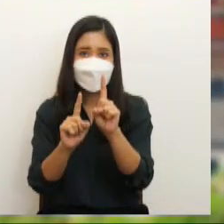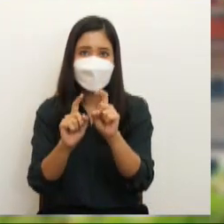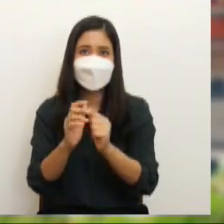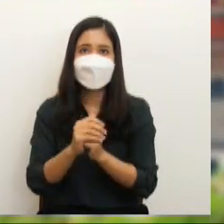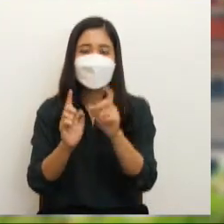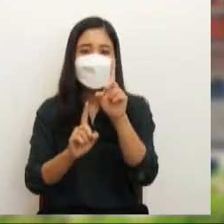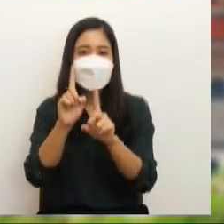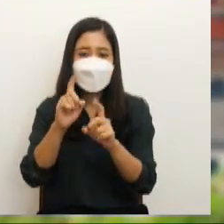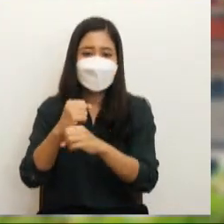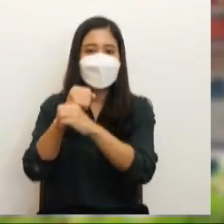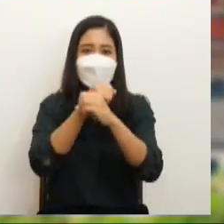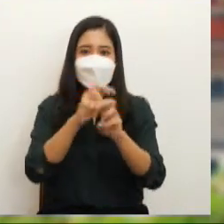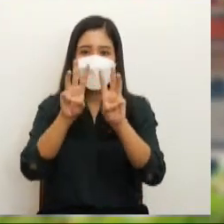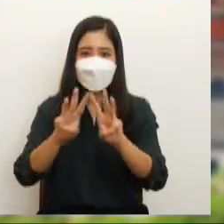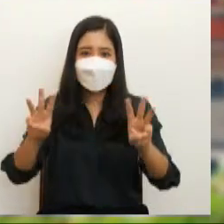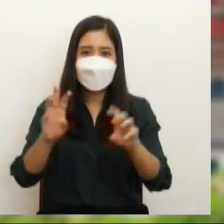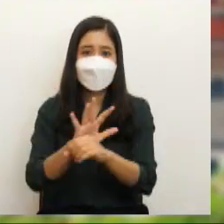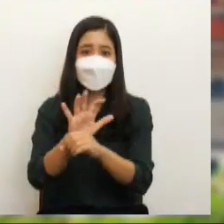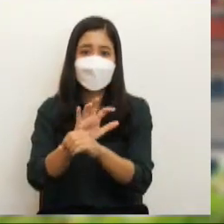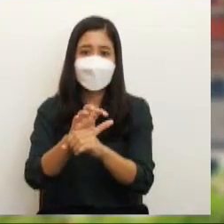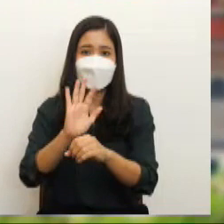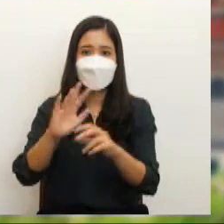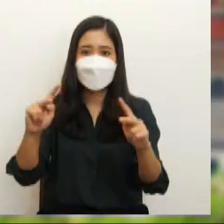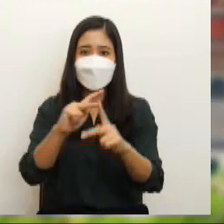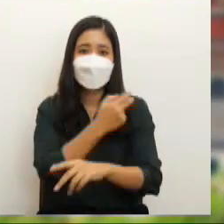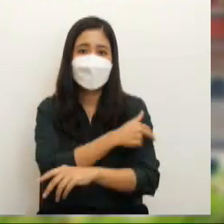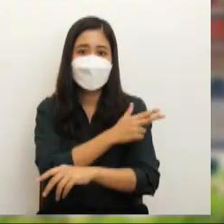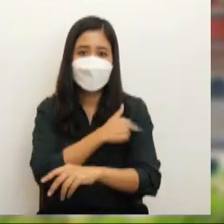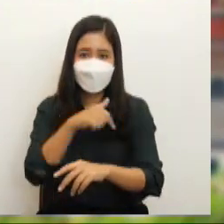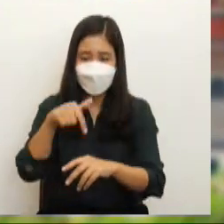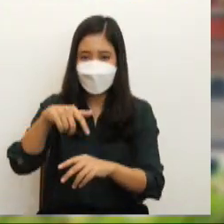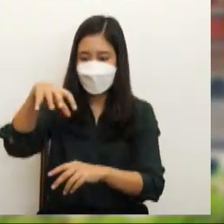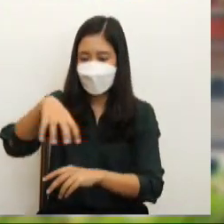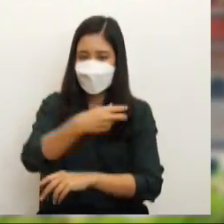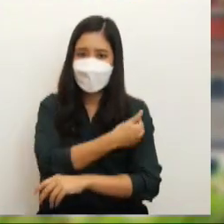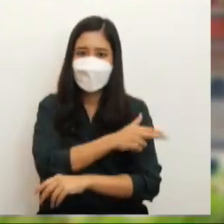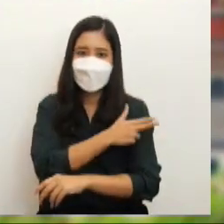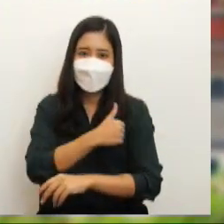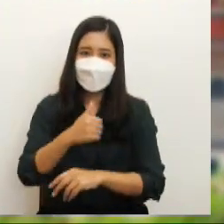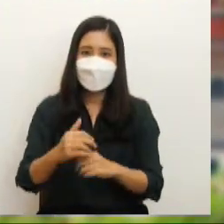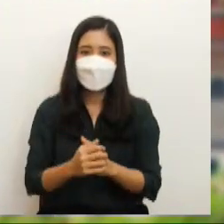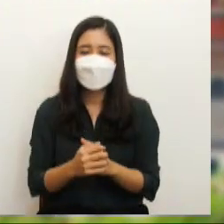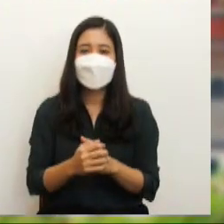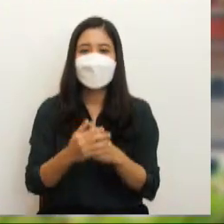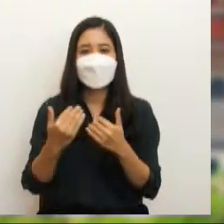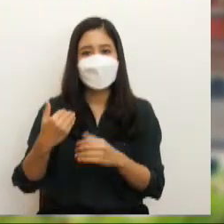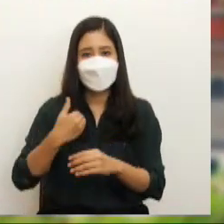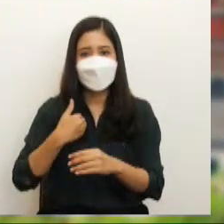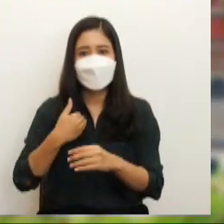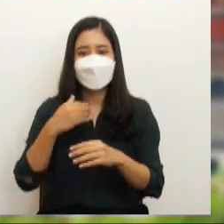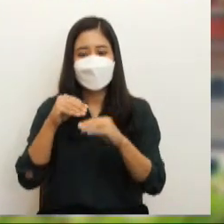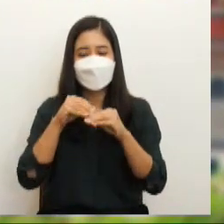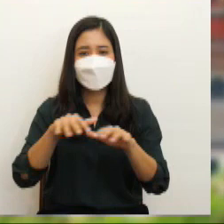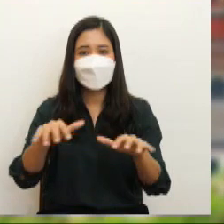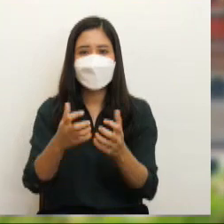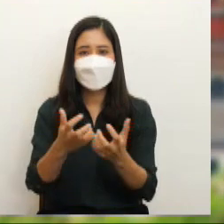ควิดนะครับแล้วก็มีประเมิน44ข้อตามมาตรฐานกรมอนามัยนะครับมีการแจ้งขออนุญาตต่